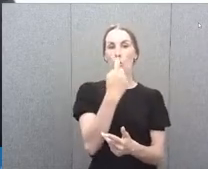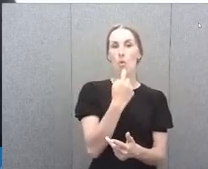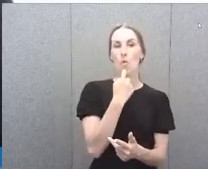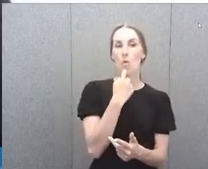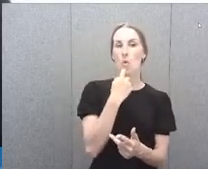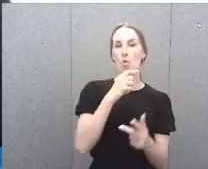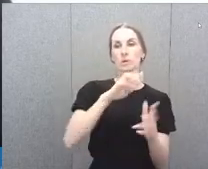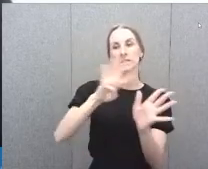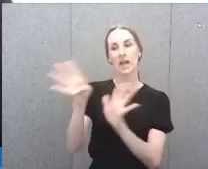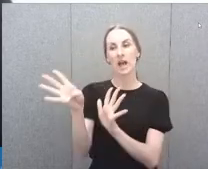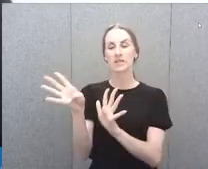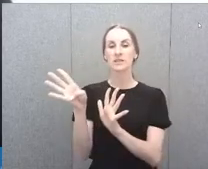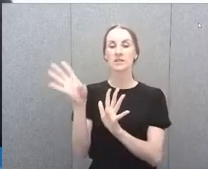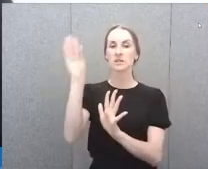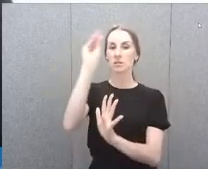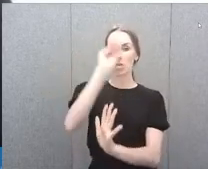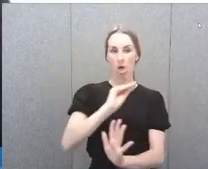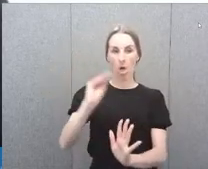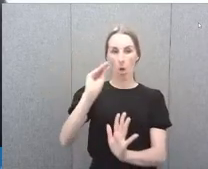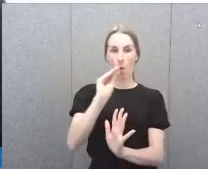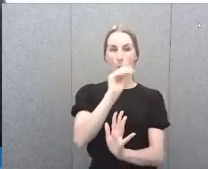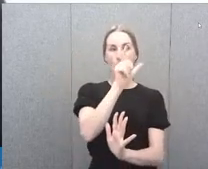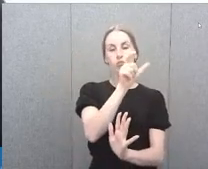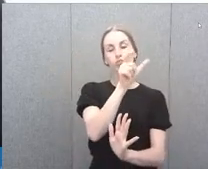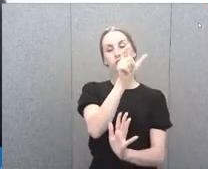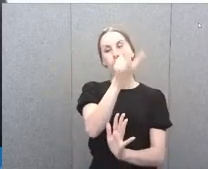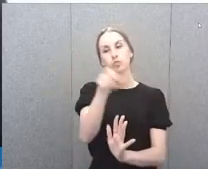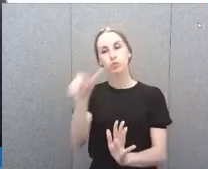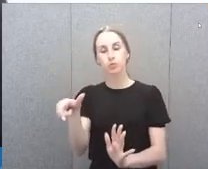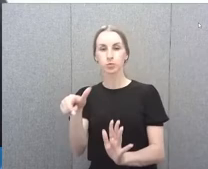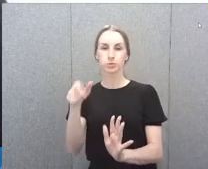бойкоту Пекинских Олимпийских игр.